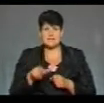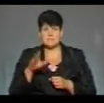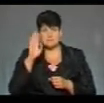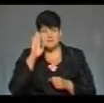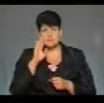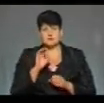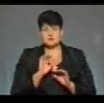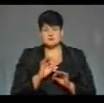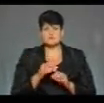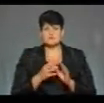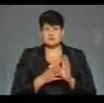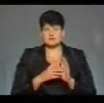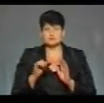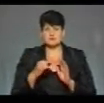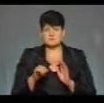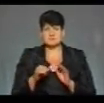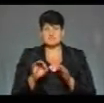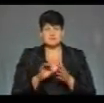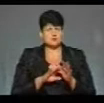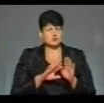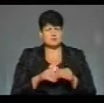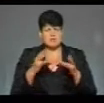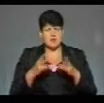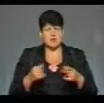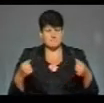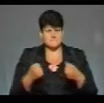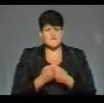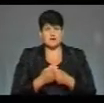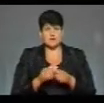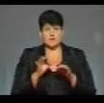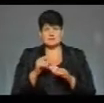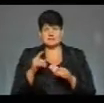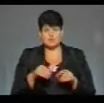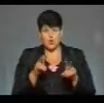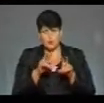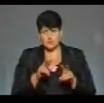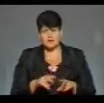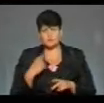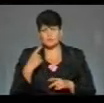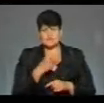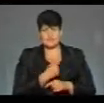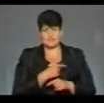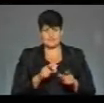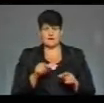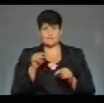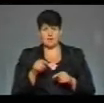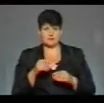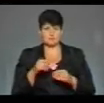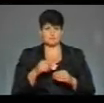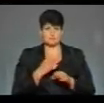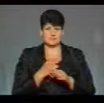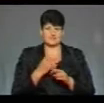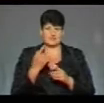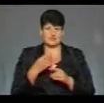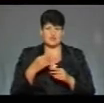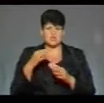Цірук розповів, 19 серпня одразу після аварії Ольгу Залізняк оглядали в обласній університетській лікарні. Там їй наклали декілька